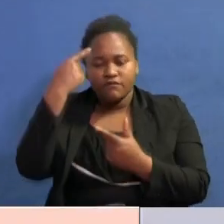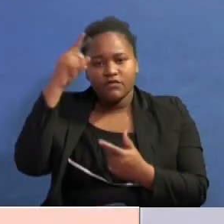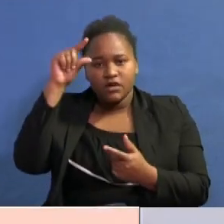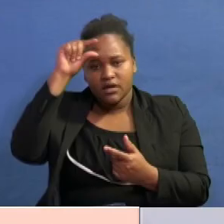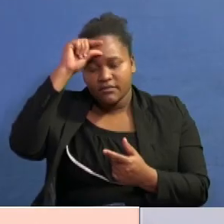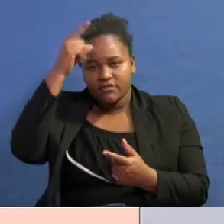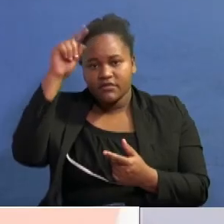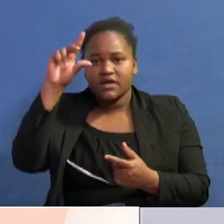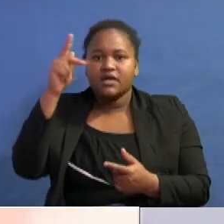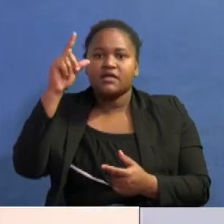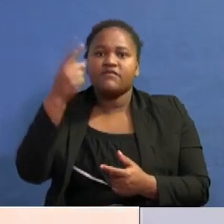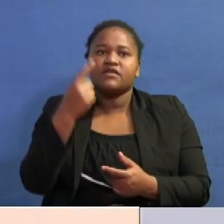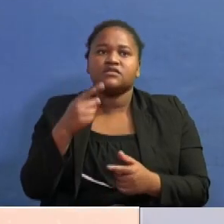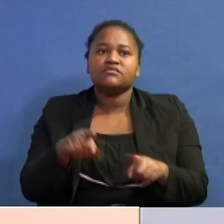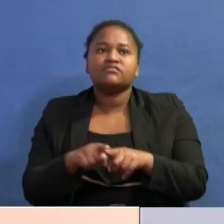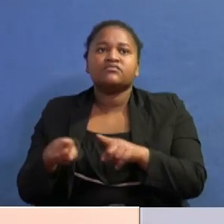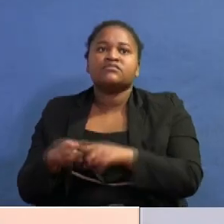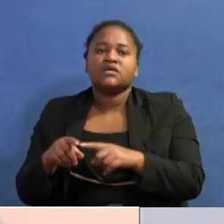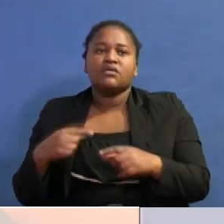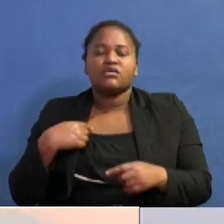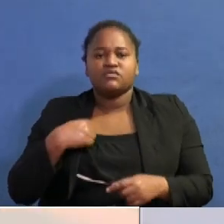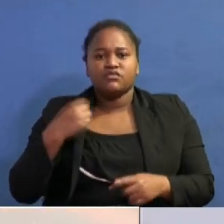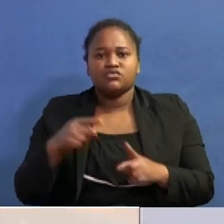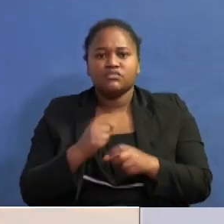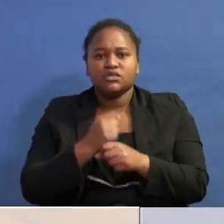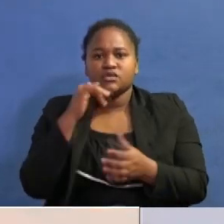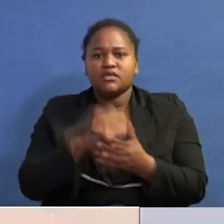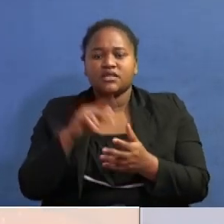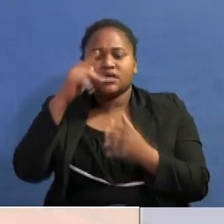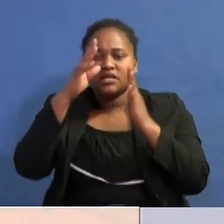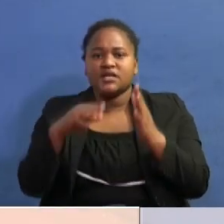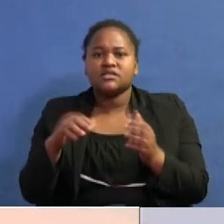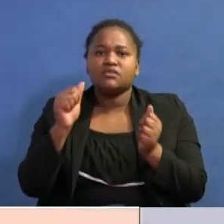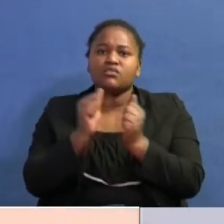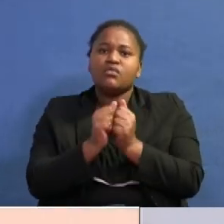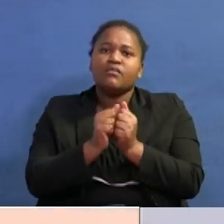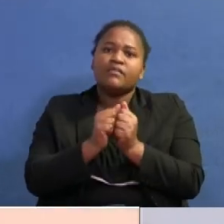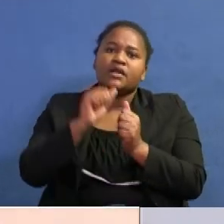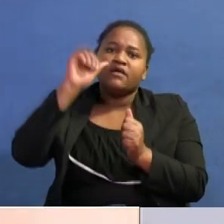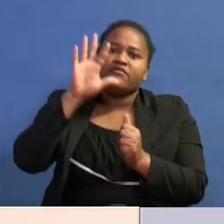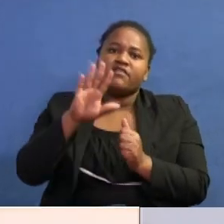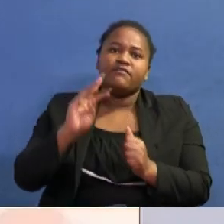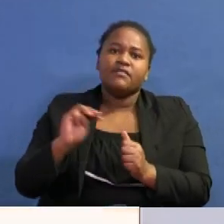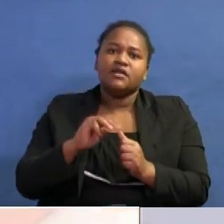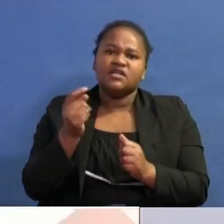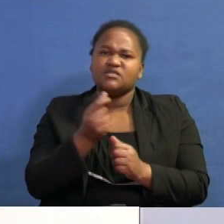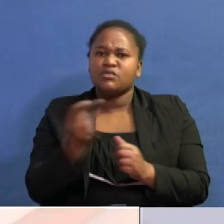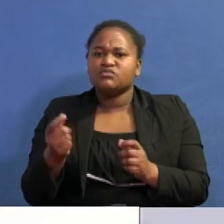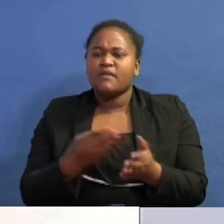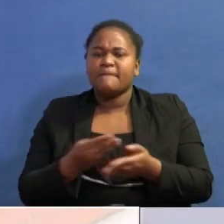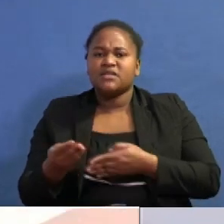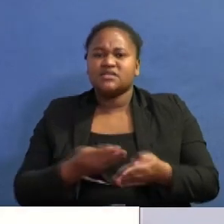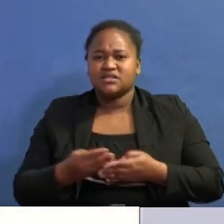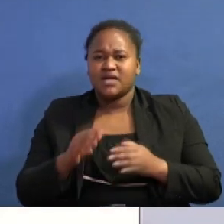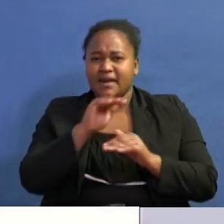Kenya Kwanza. Waziri Oparanya alijitolea kuhakikisha Wakenya milioni 15 katika biashara ndogo ndogo na